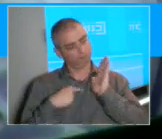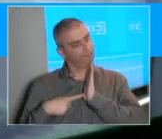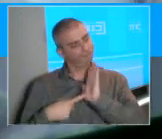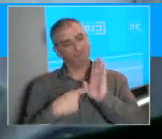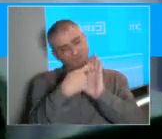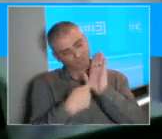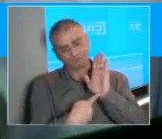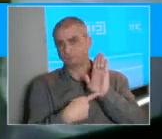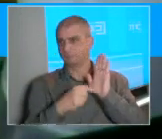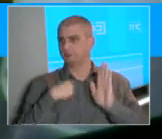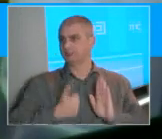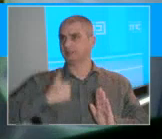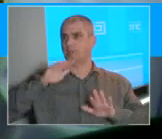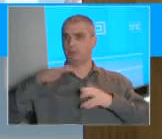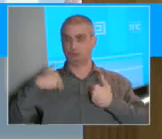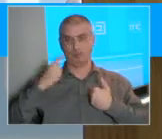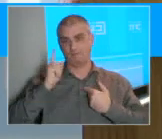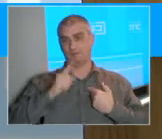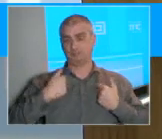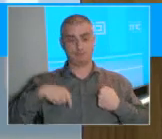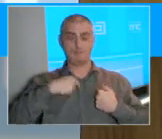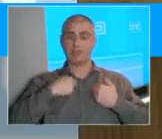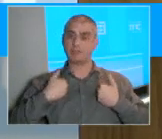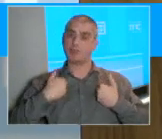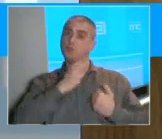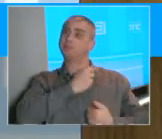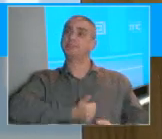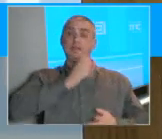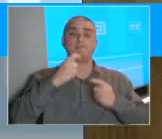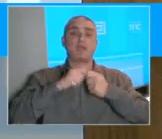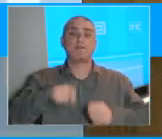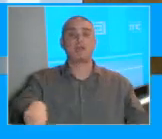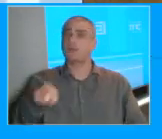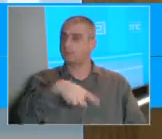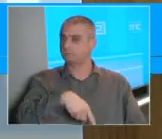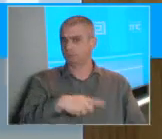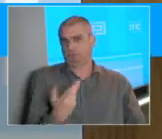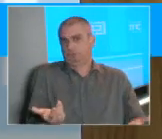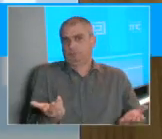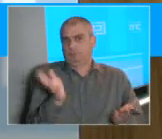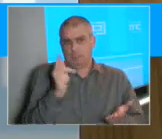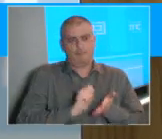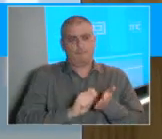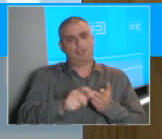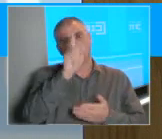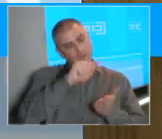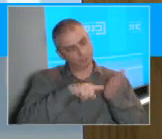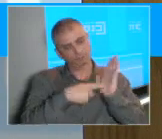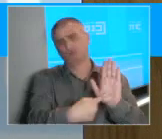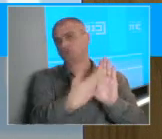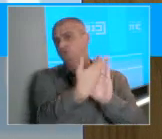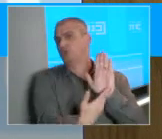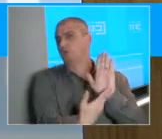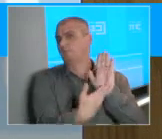מרבית כשר בממשלה, וכך גם נדרש מאיתנו השרים וגם מחברי הכנסת, היא נותנת, גם מן הפקידות נדרשת השקיפות